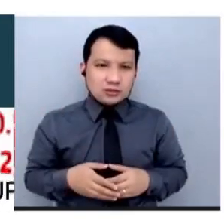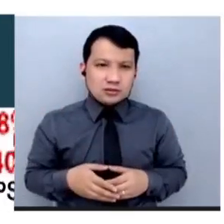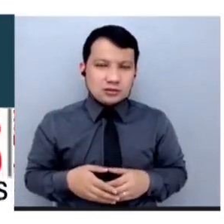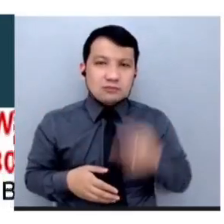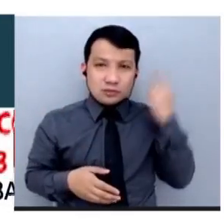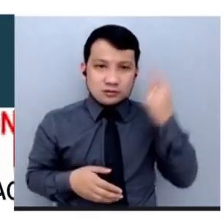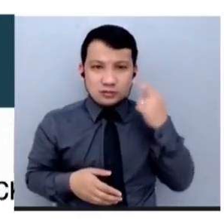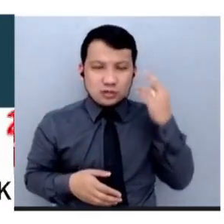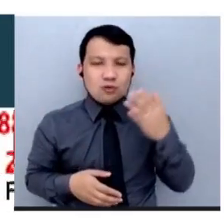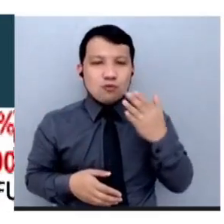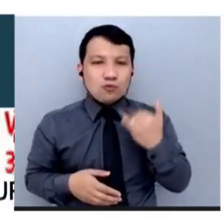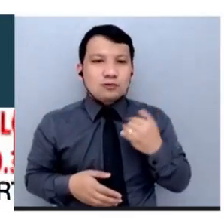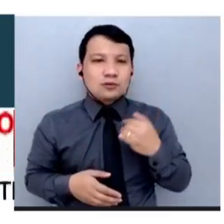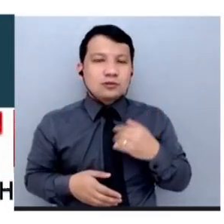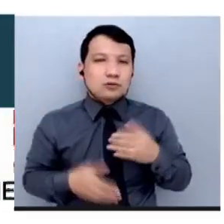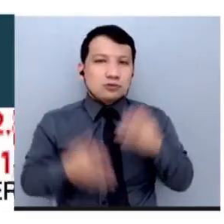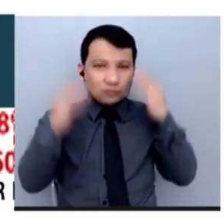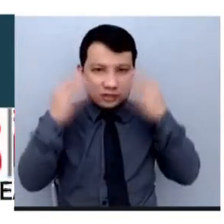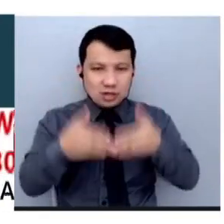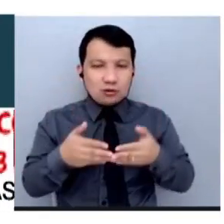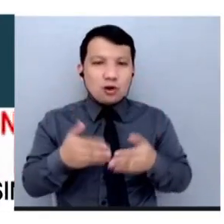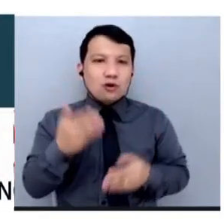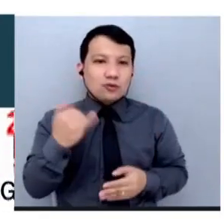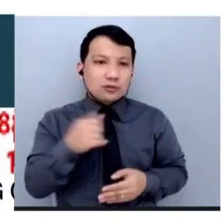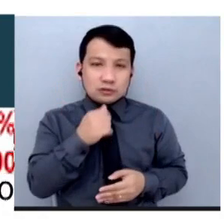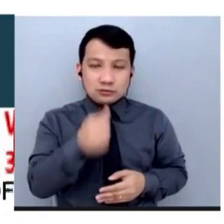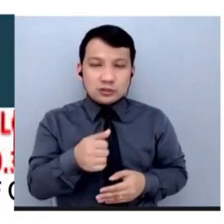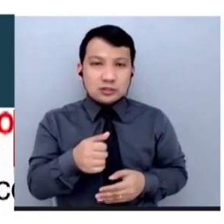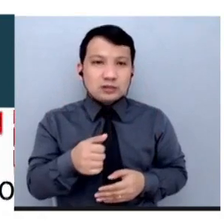reasons. That is the main reason actually why I am not